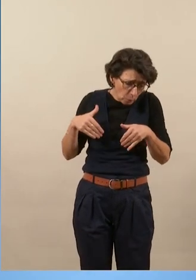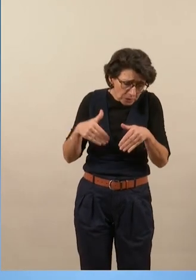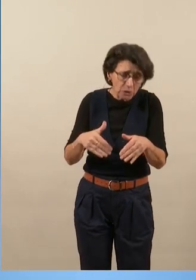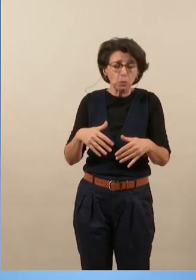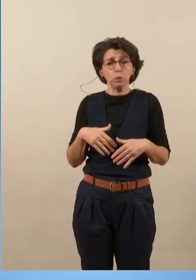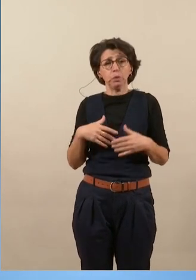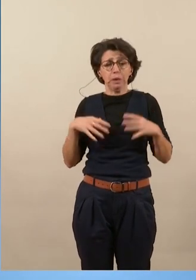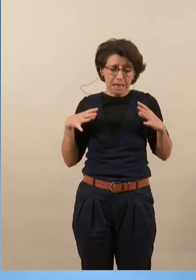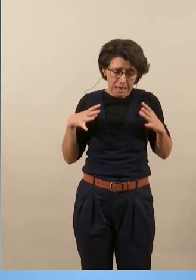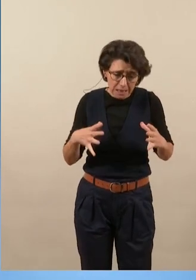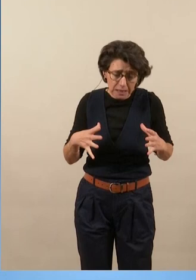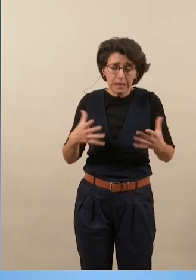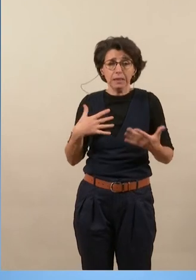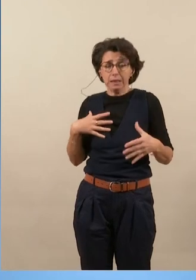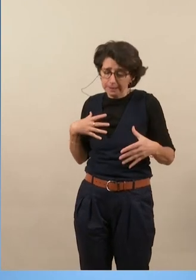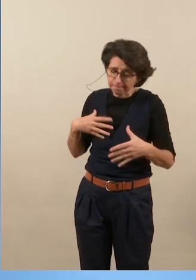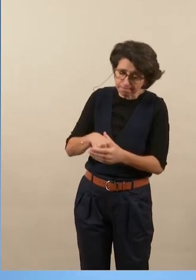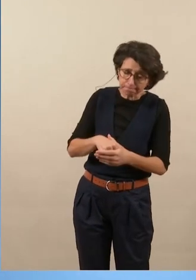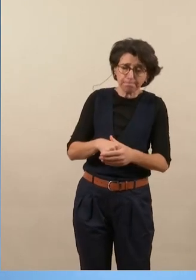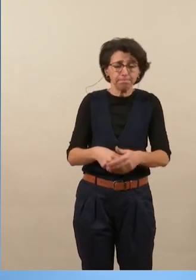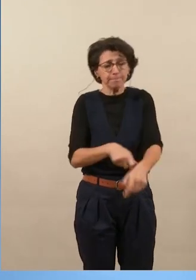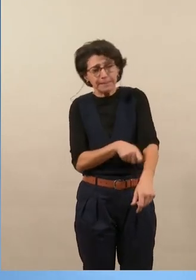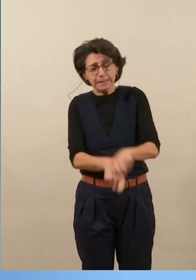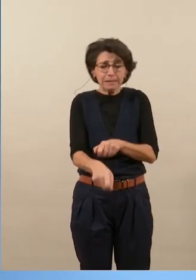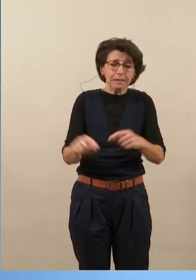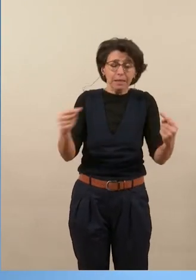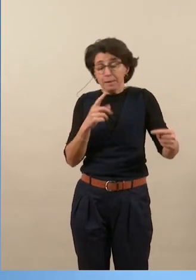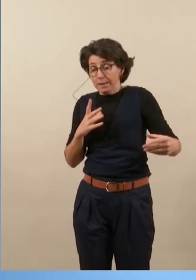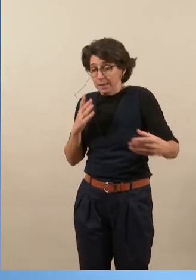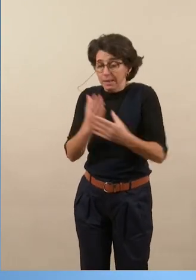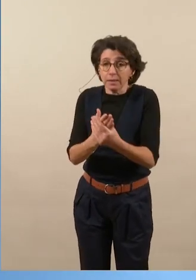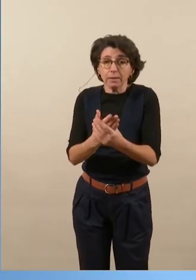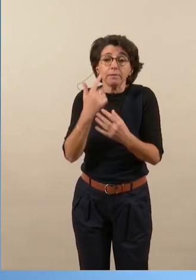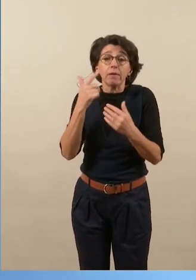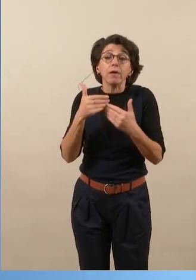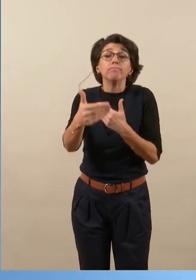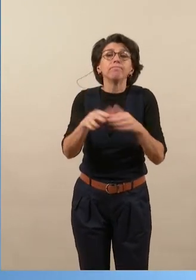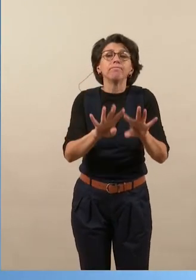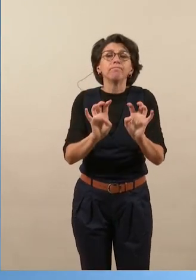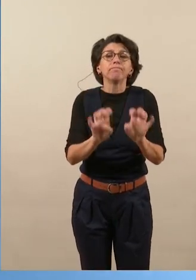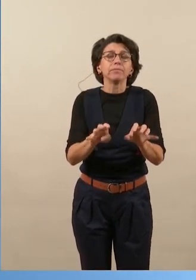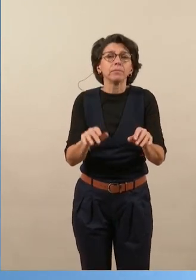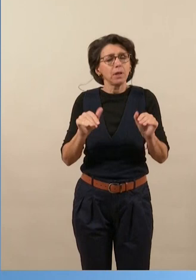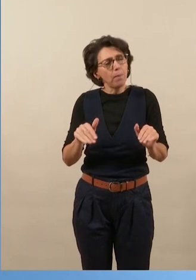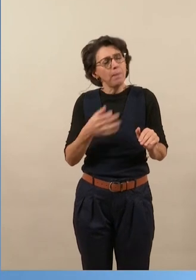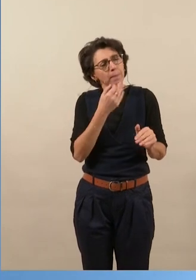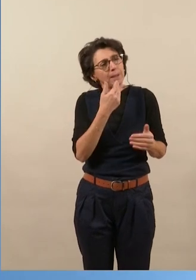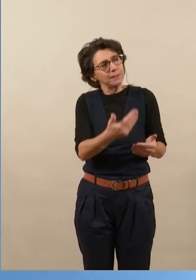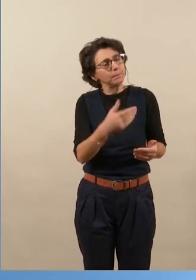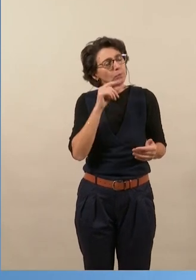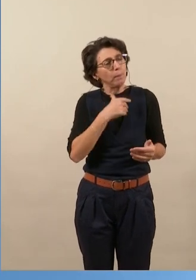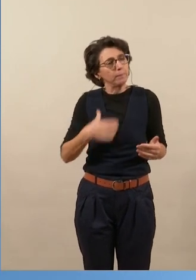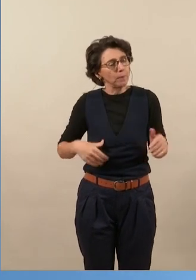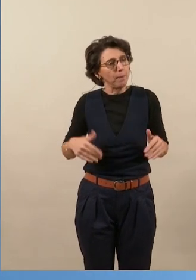on s'implique on essaie de participer au débat bah on verra la suite voilà je tenais à vous remercier merci Monsieur le